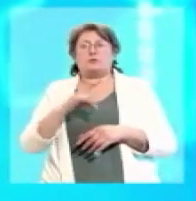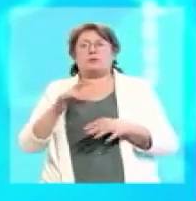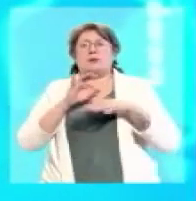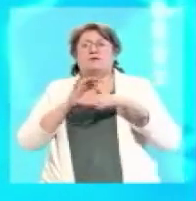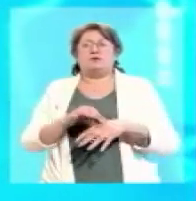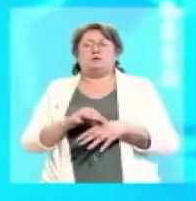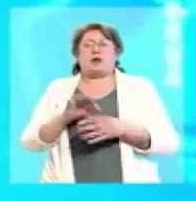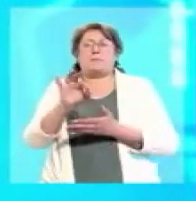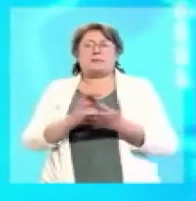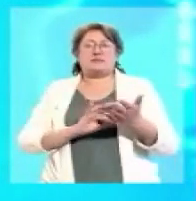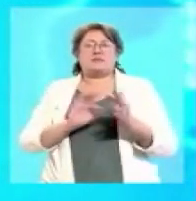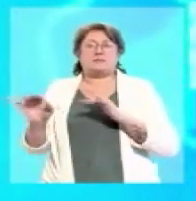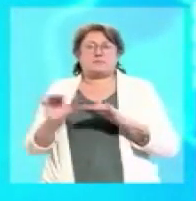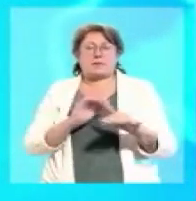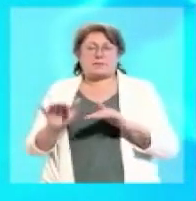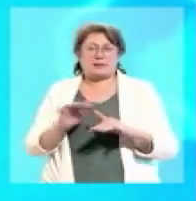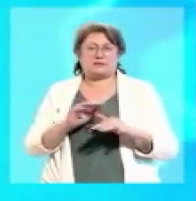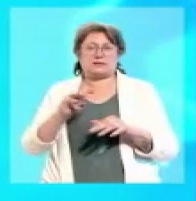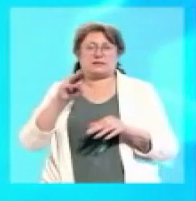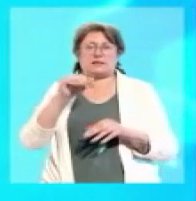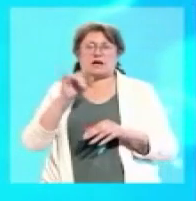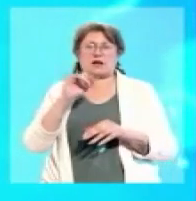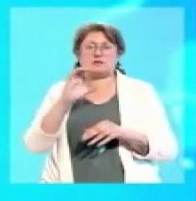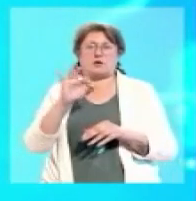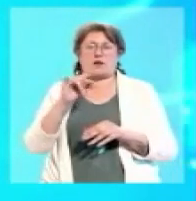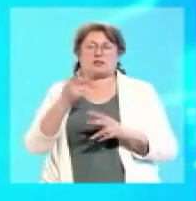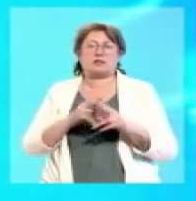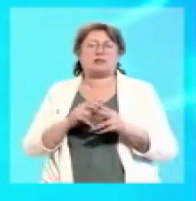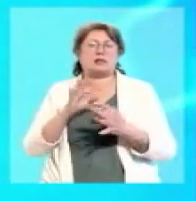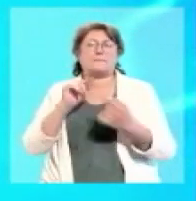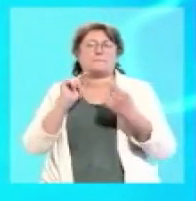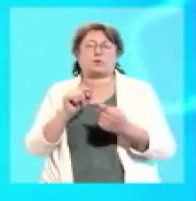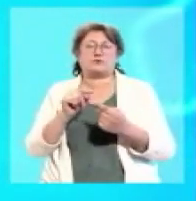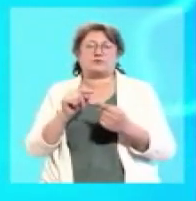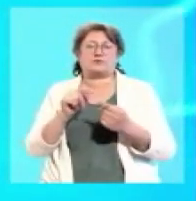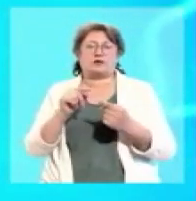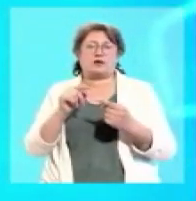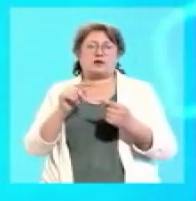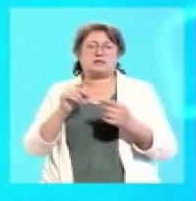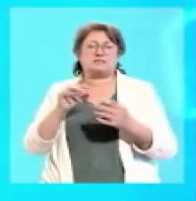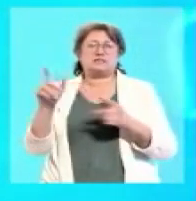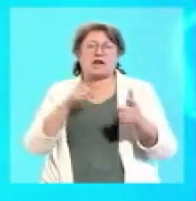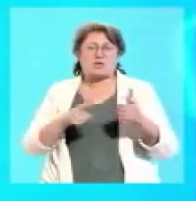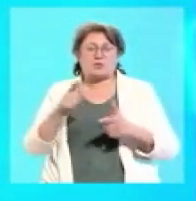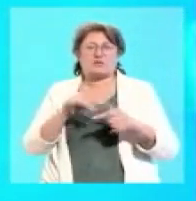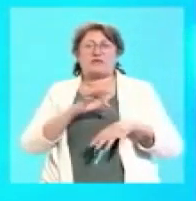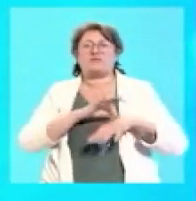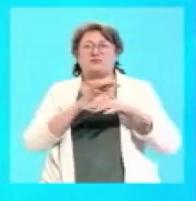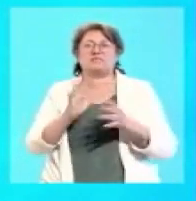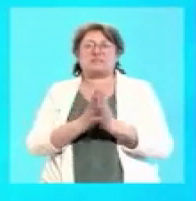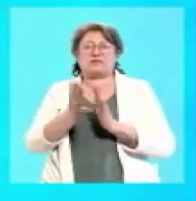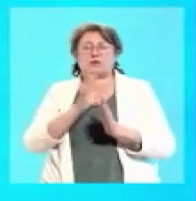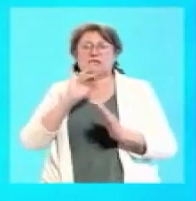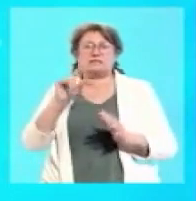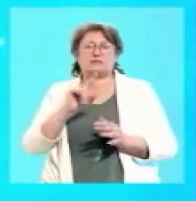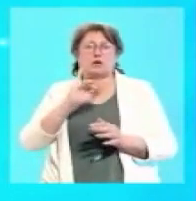проводится оперативно-профилактическое мероприятие «Карасора», направленное на противодействие культивированию, заготовке и вывозу конопли из